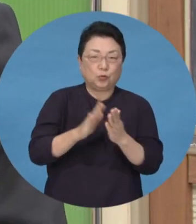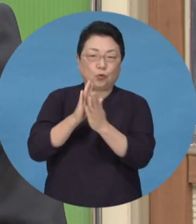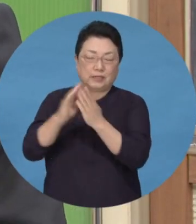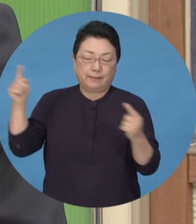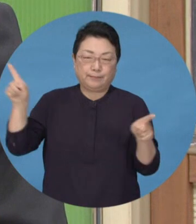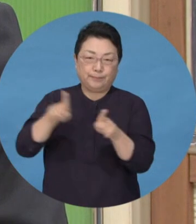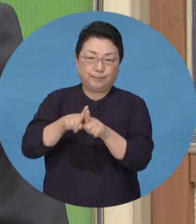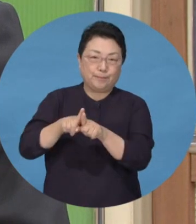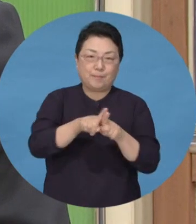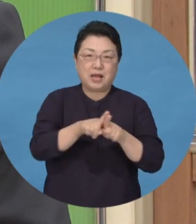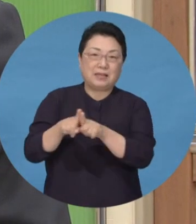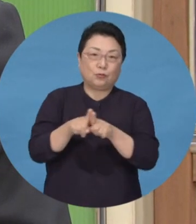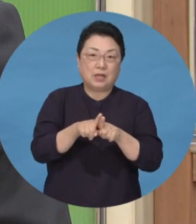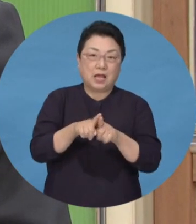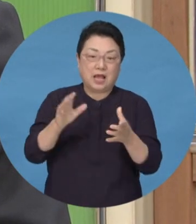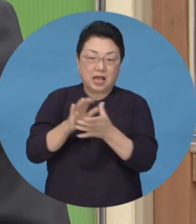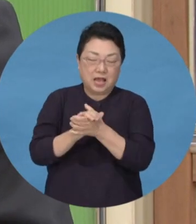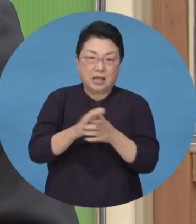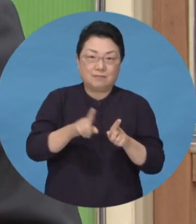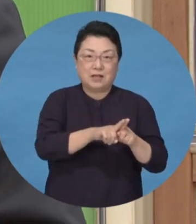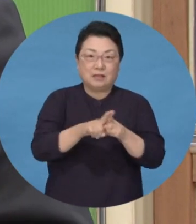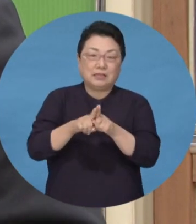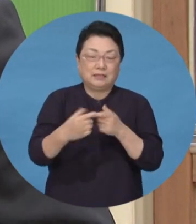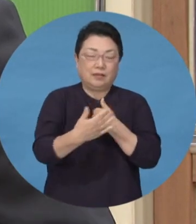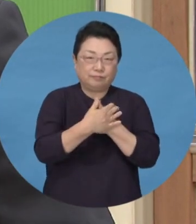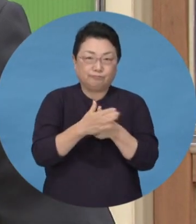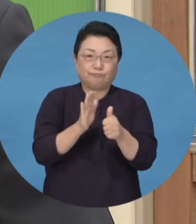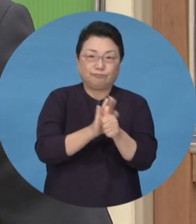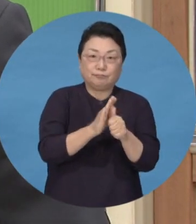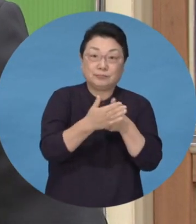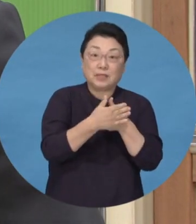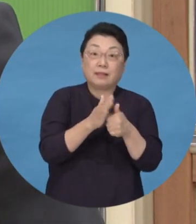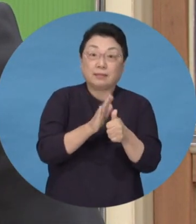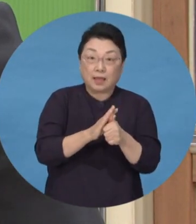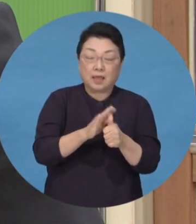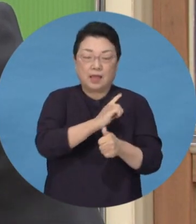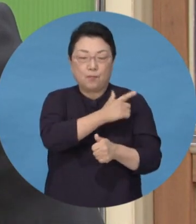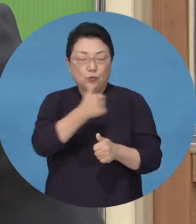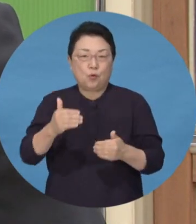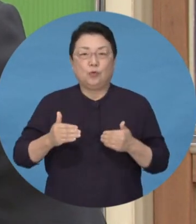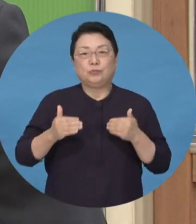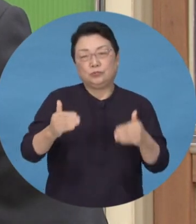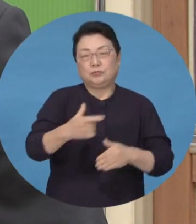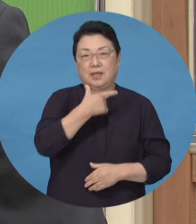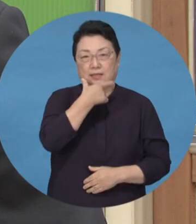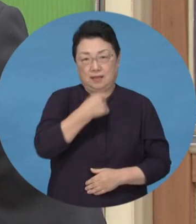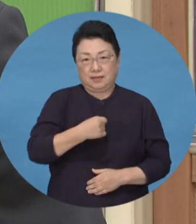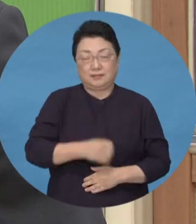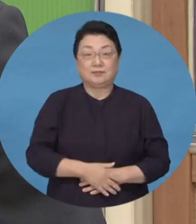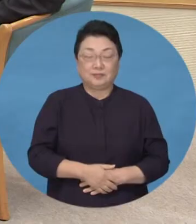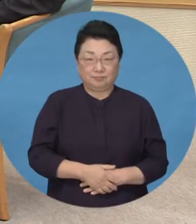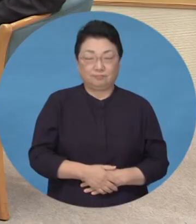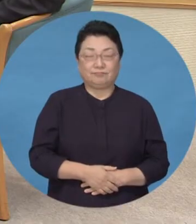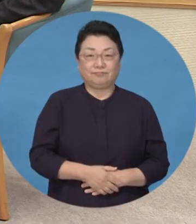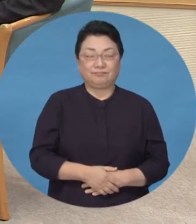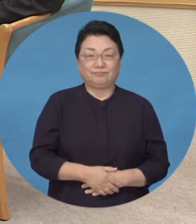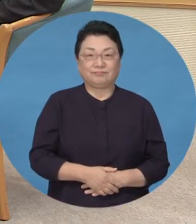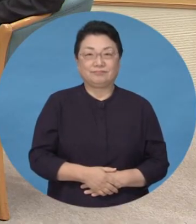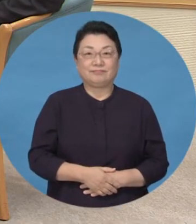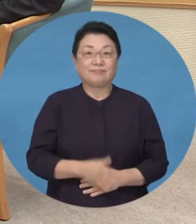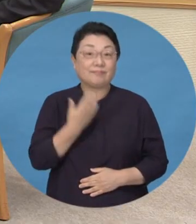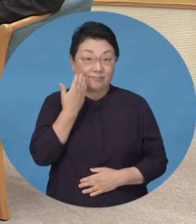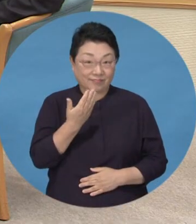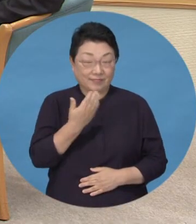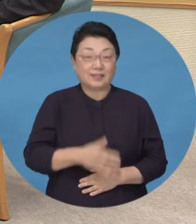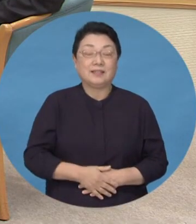て協力関係をつくって物事を進めていきたいと思っていますてはの